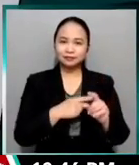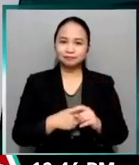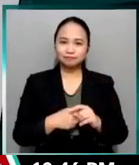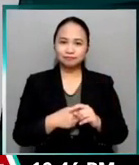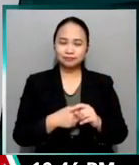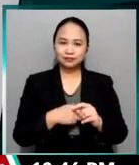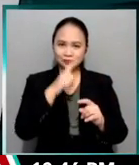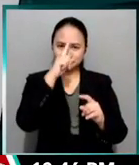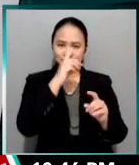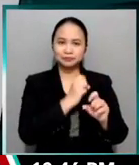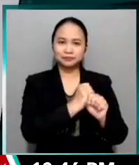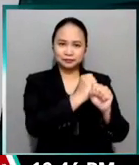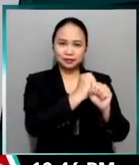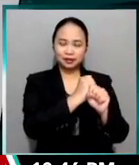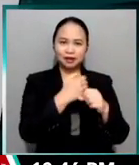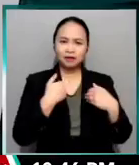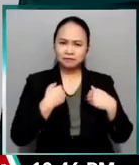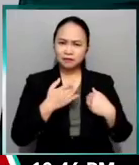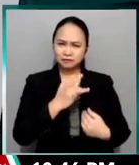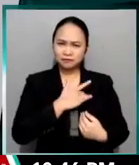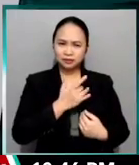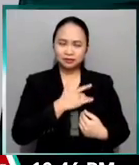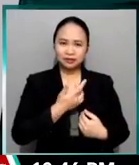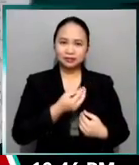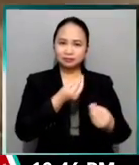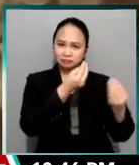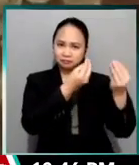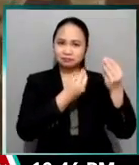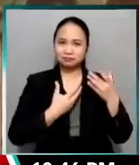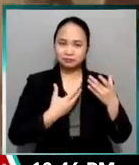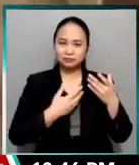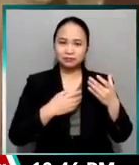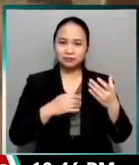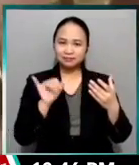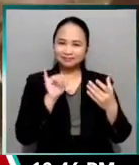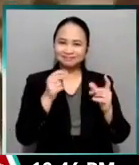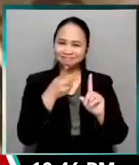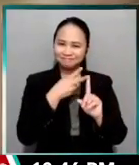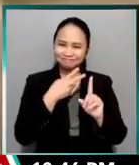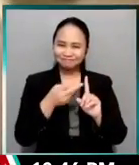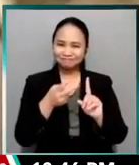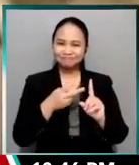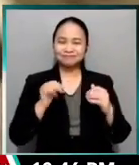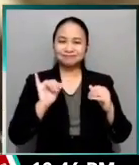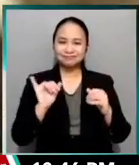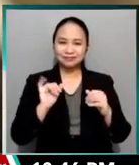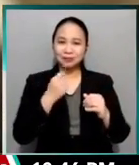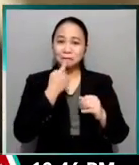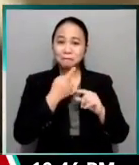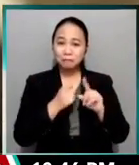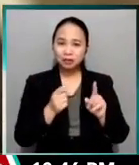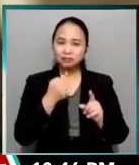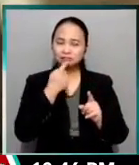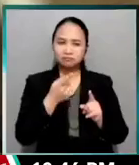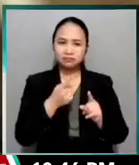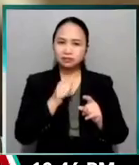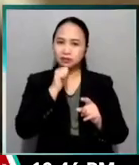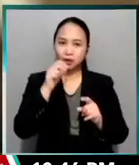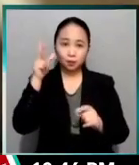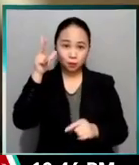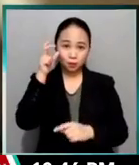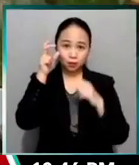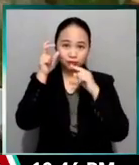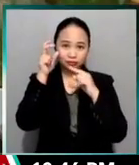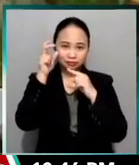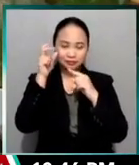siyang biktima sa pagsasalita ni Kabading laban dito. Maring itinanggi ni Kabading na sinabi niyang sa demonyo ang aparisyon.